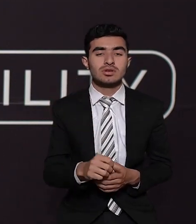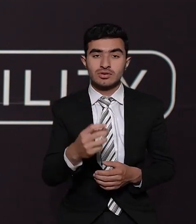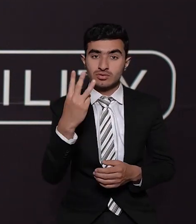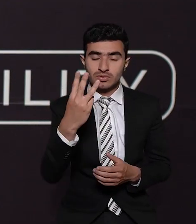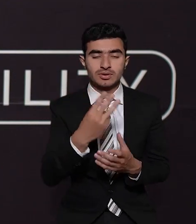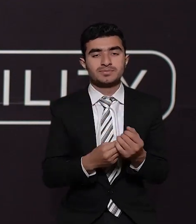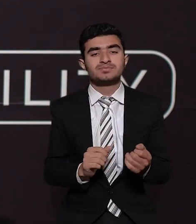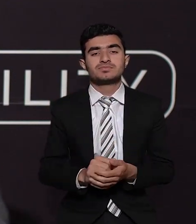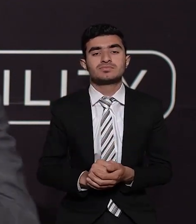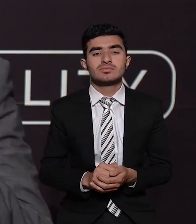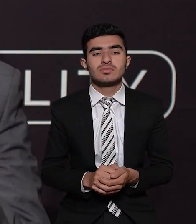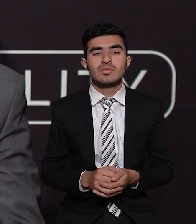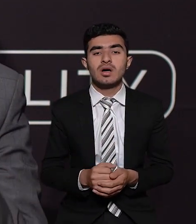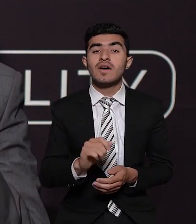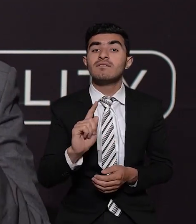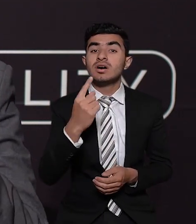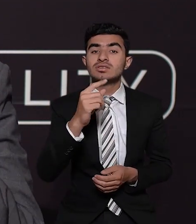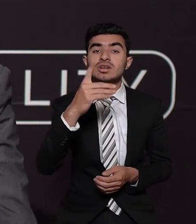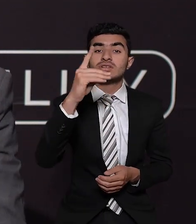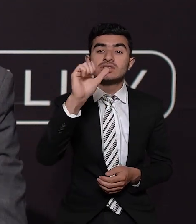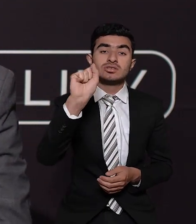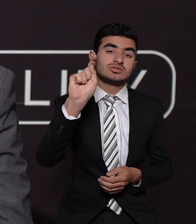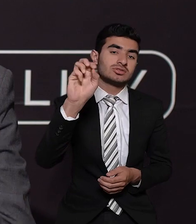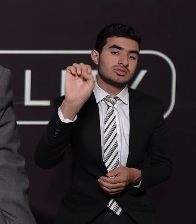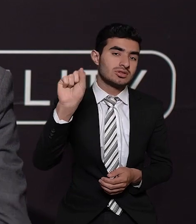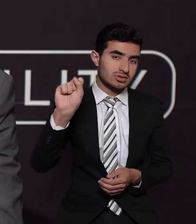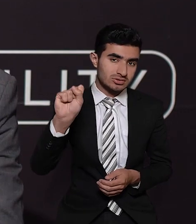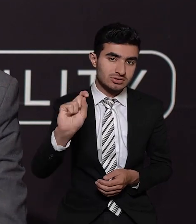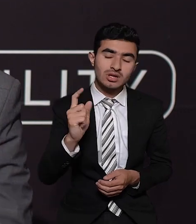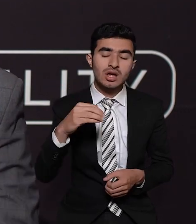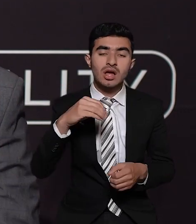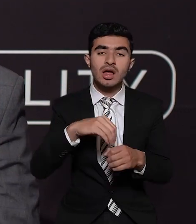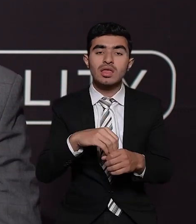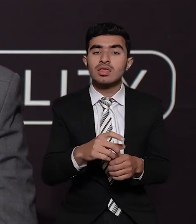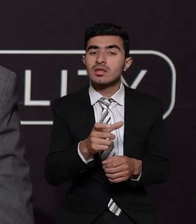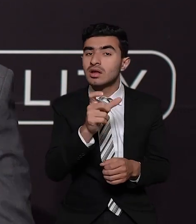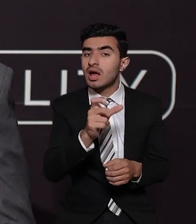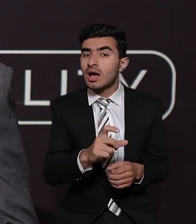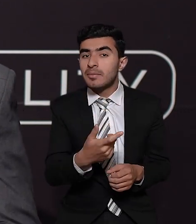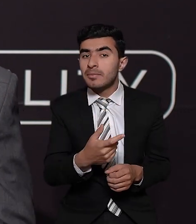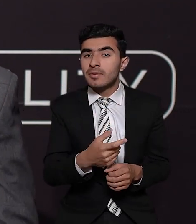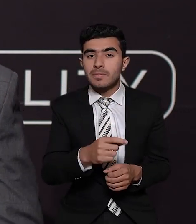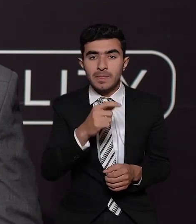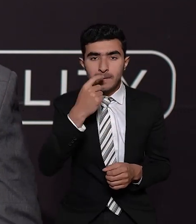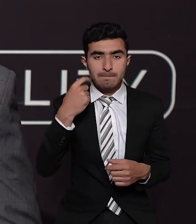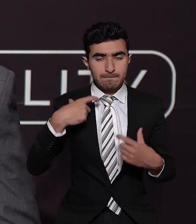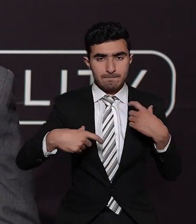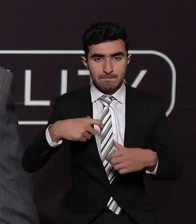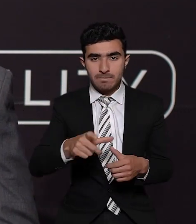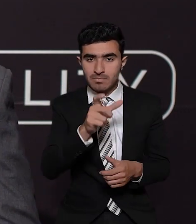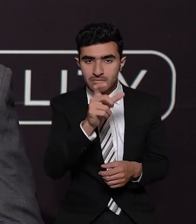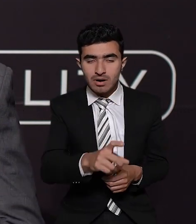Distress سٹریس کی وہ ٹائپ ہے، وہ قسم ہے کہ جس میں فرد